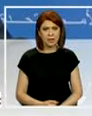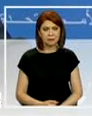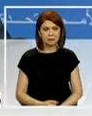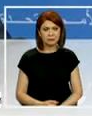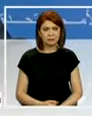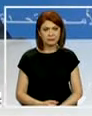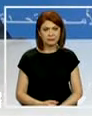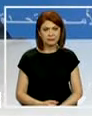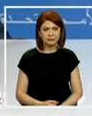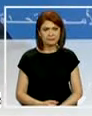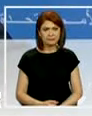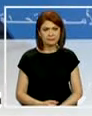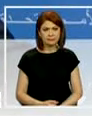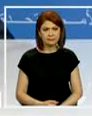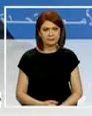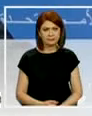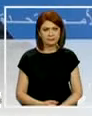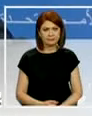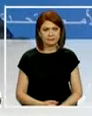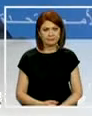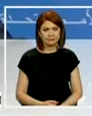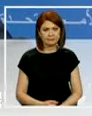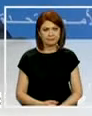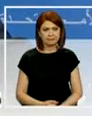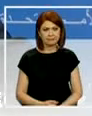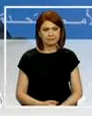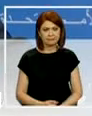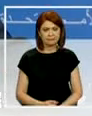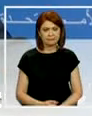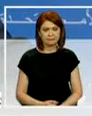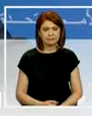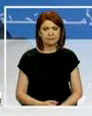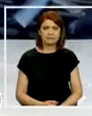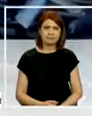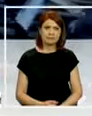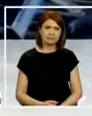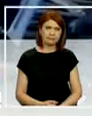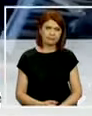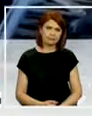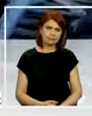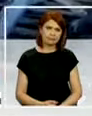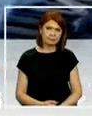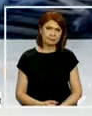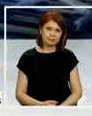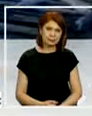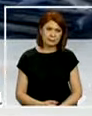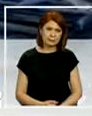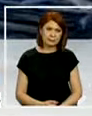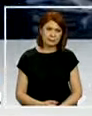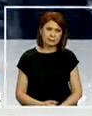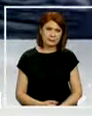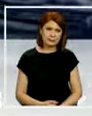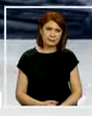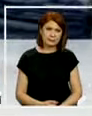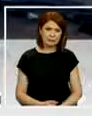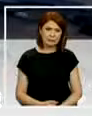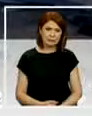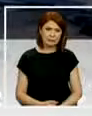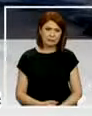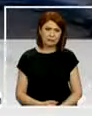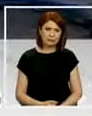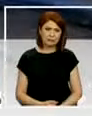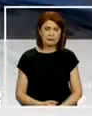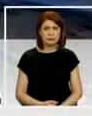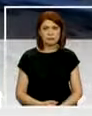civilian infrastructure, which includes obviously shopping malls and civilians, should never ever be targeted. We're obviously concerned about